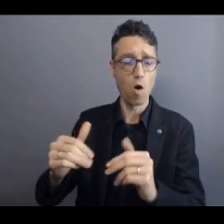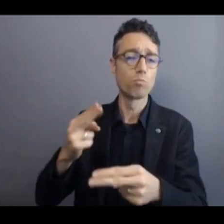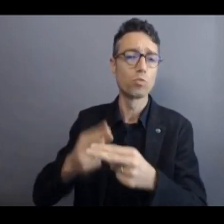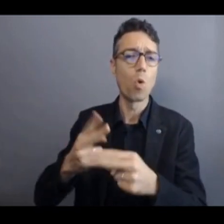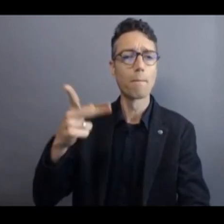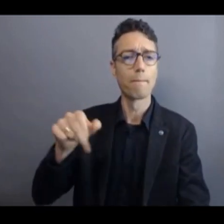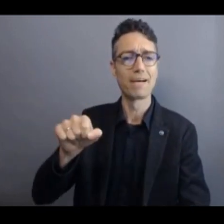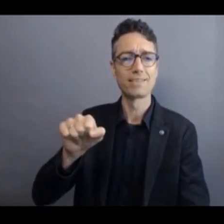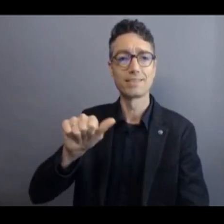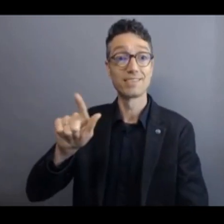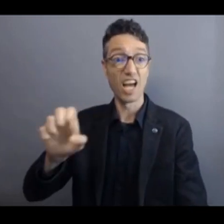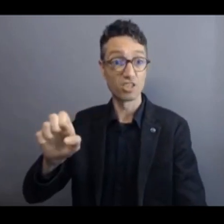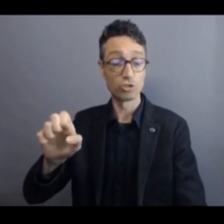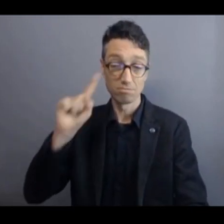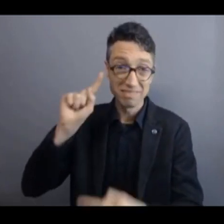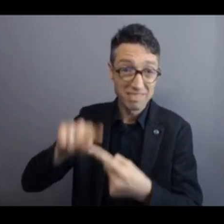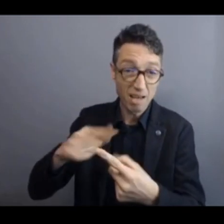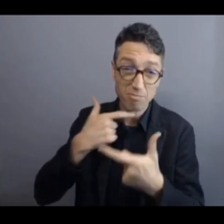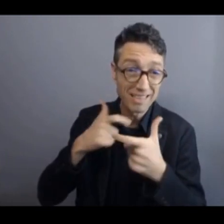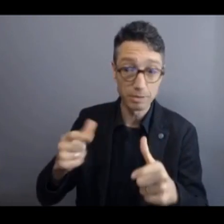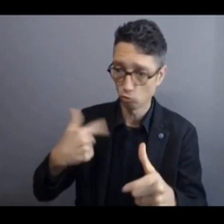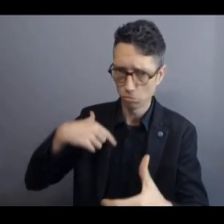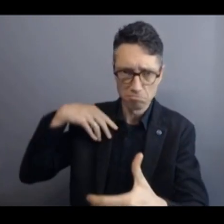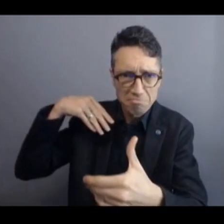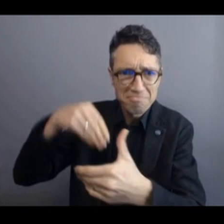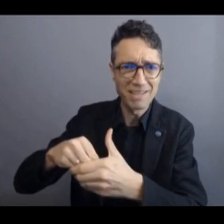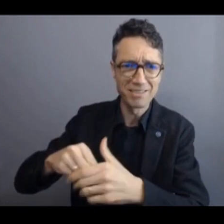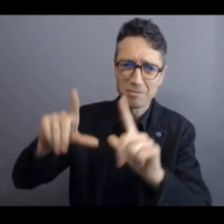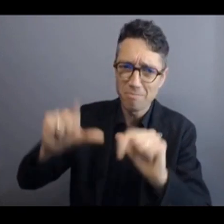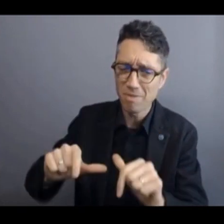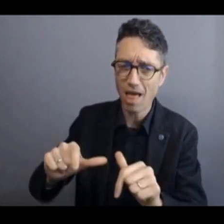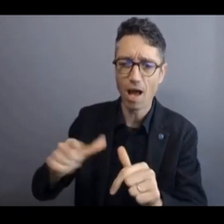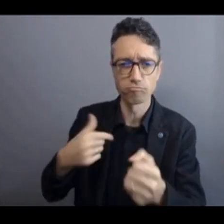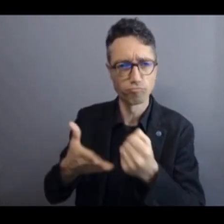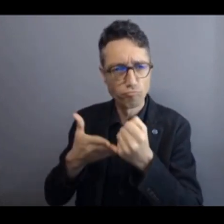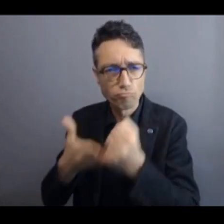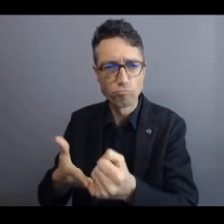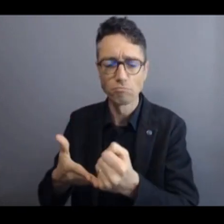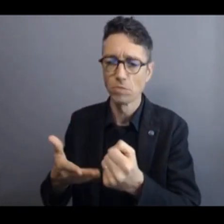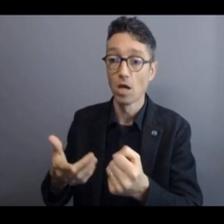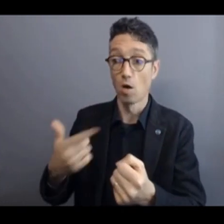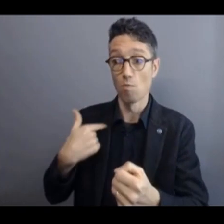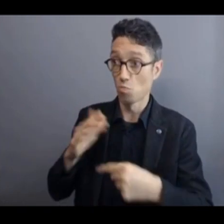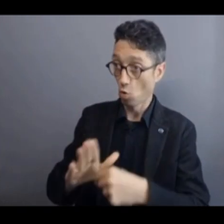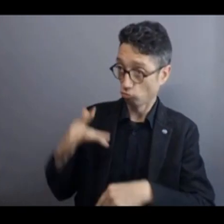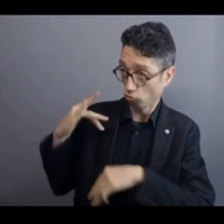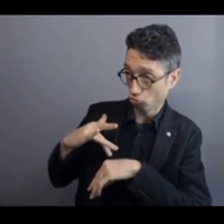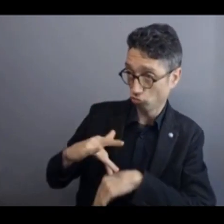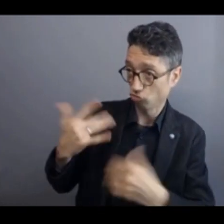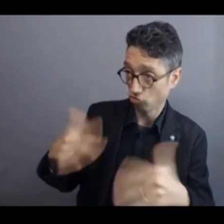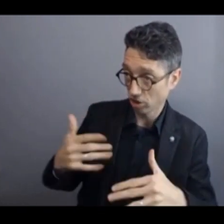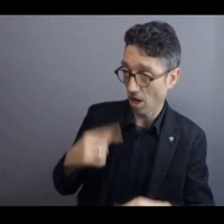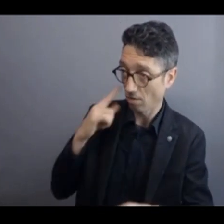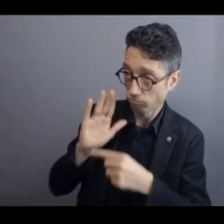On est présent, on collabore, on montre ce qu'on fait, ce qu'on déploie sur nos trains. Et puis, bien